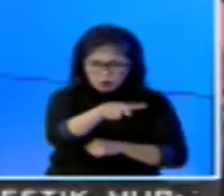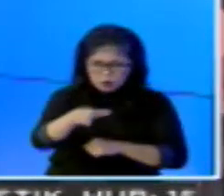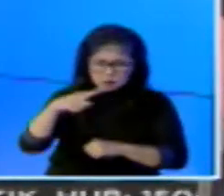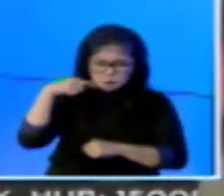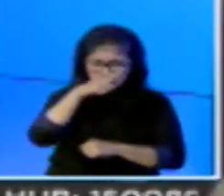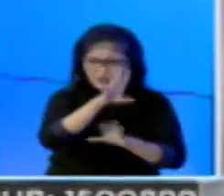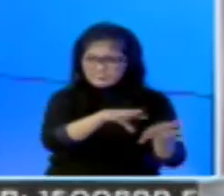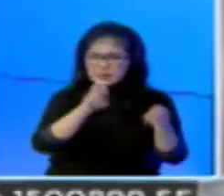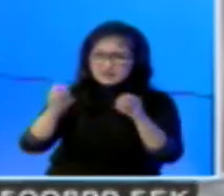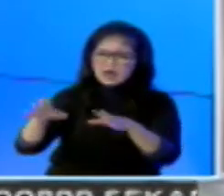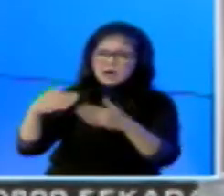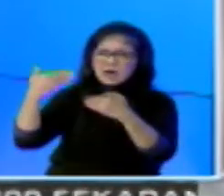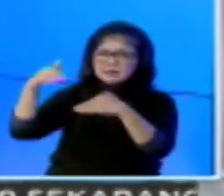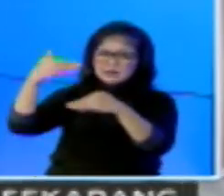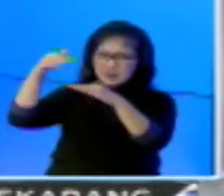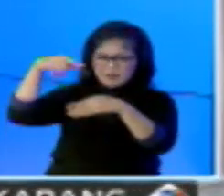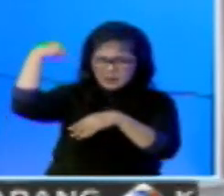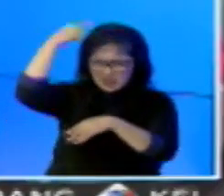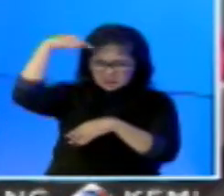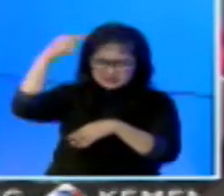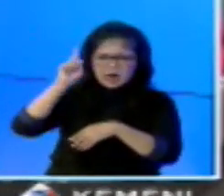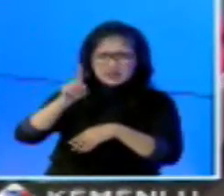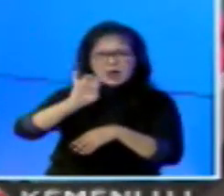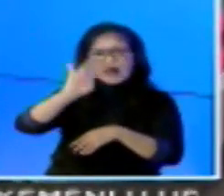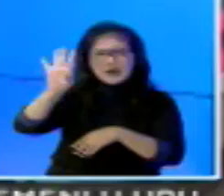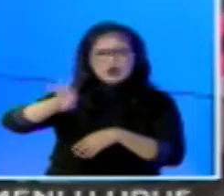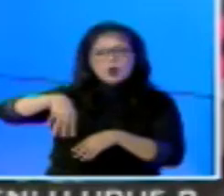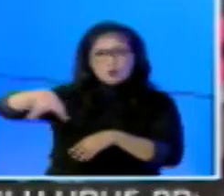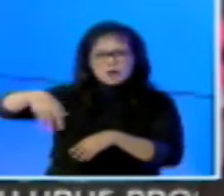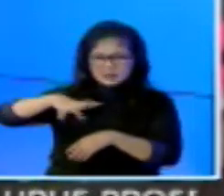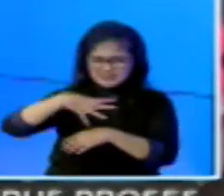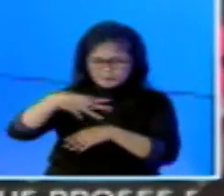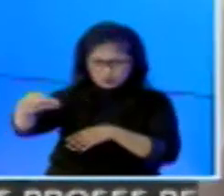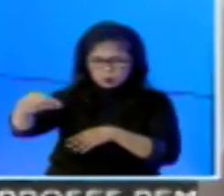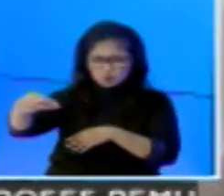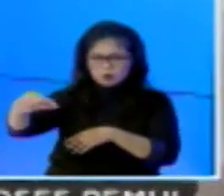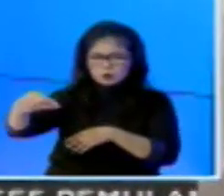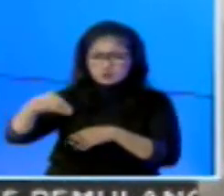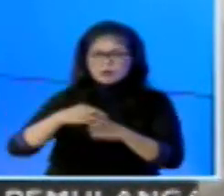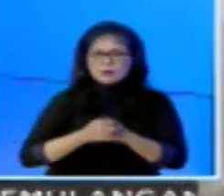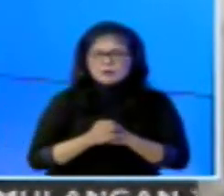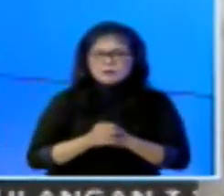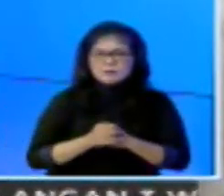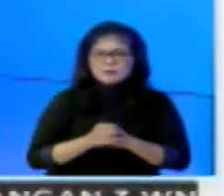Sudiang. Sebagian lagi dijemput keluarga mereka yang berada di luar kota Makassar.